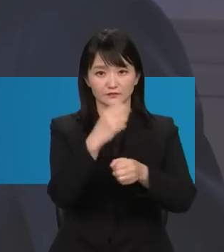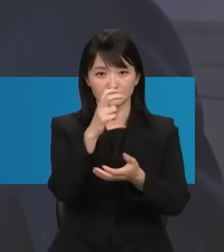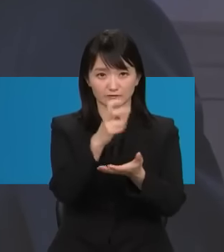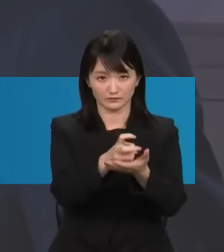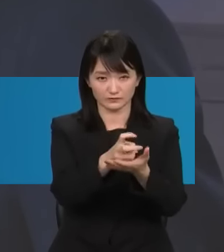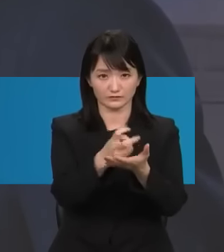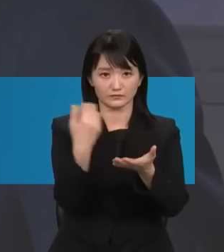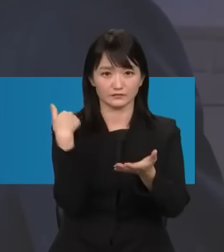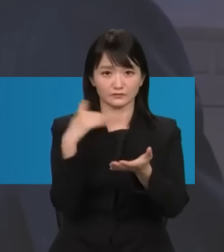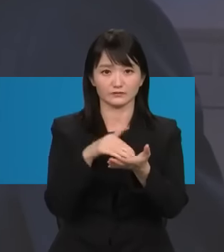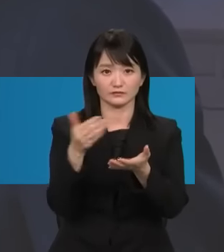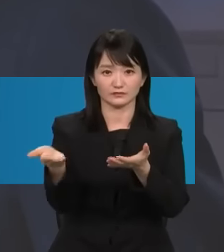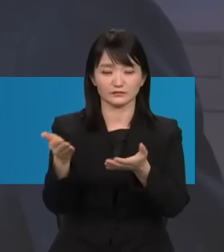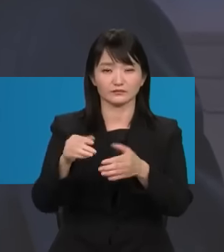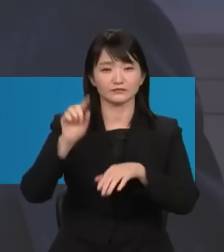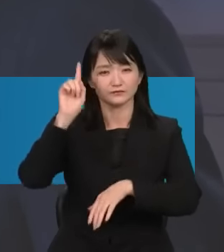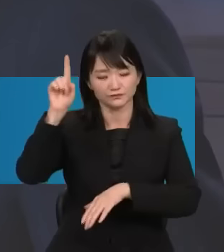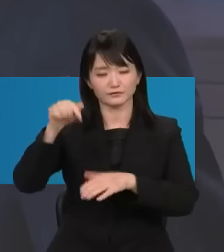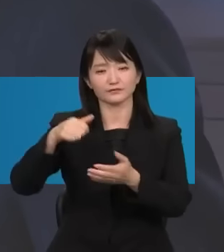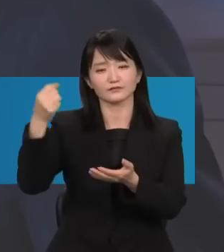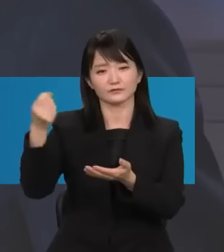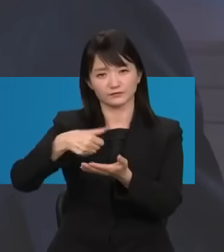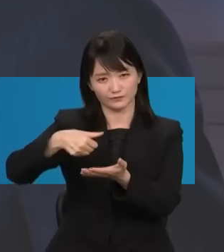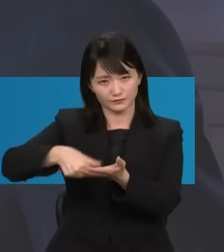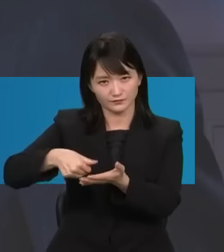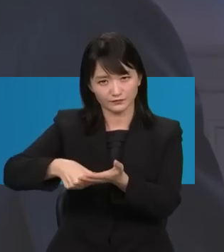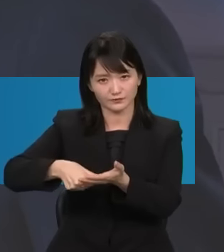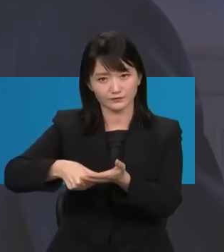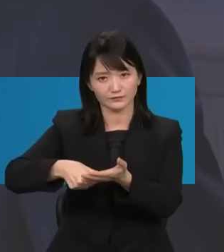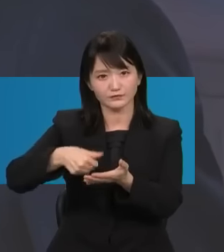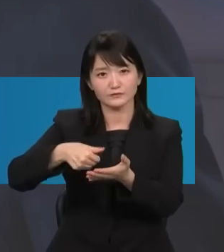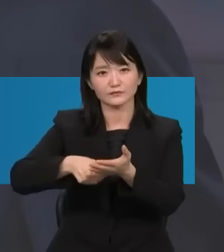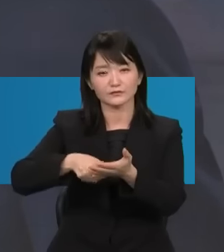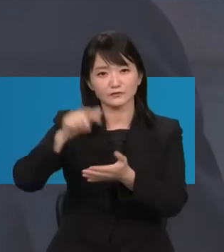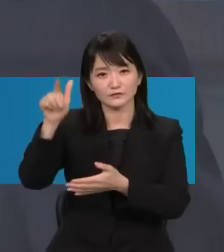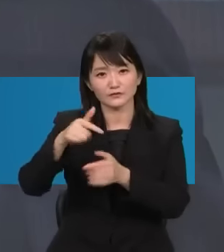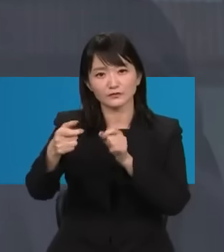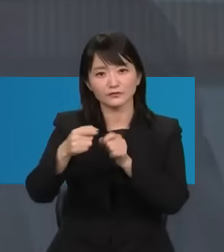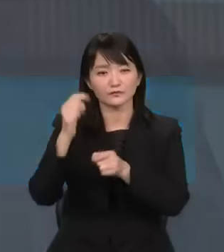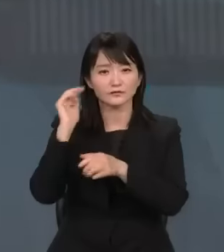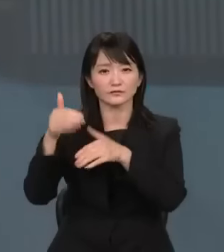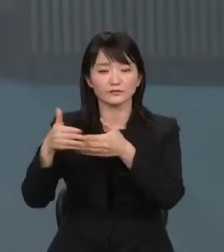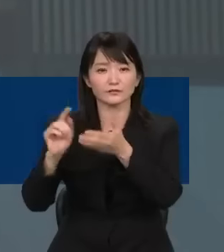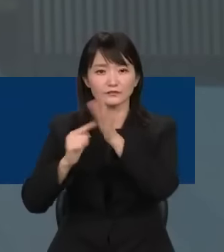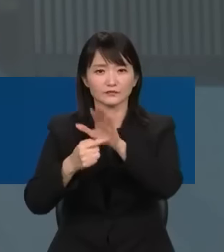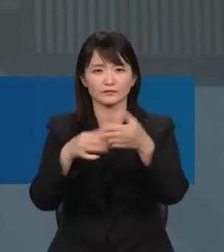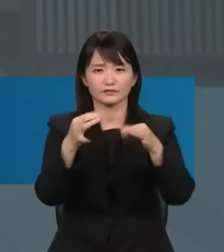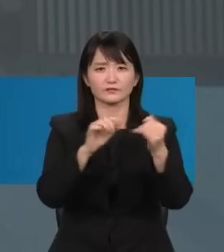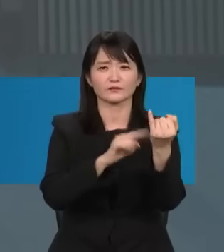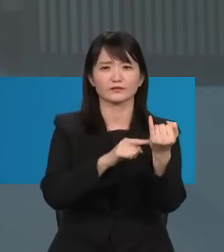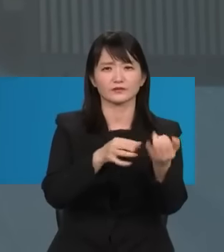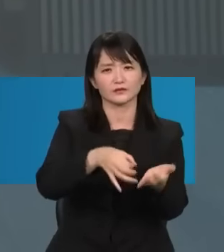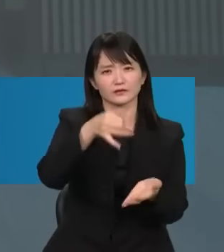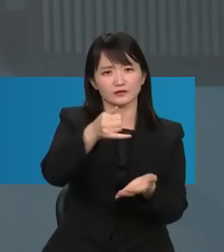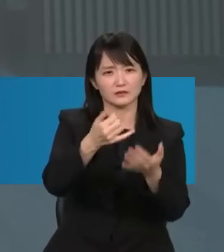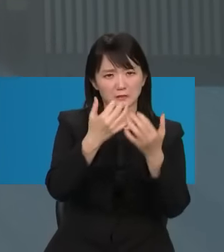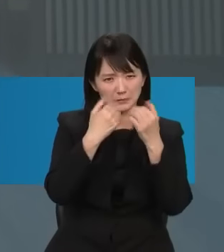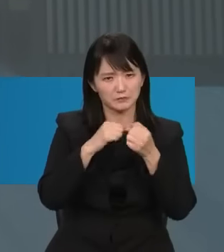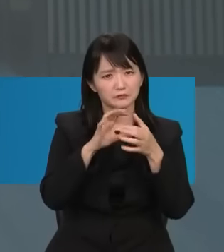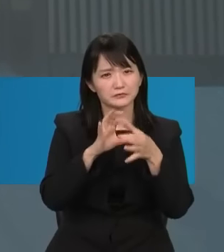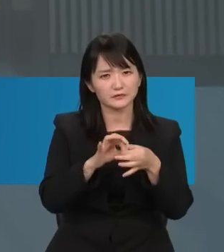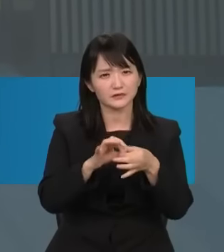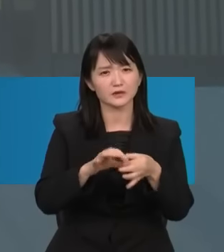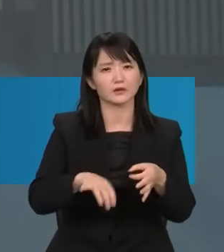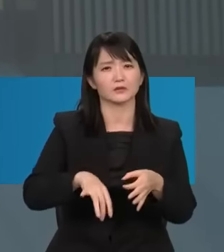재표결이 내일 진행됩니다. 그런데 이 재표결을 하루 앞두고 대통령실이 김 여사 명품백 수수와 관련해 이례적으로